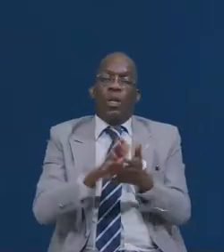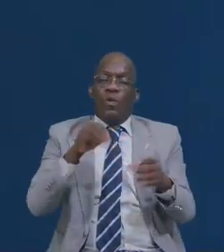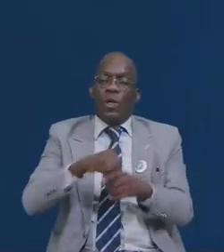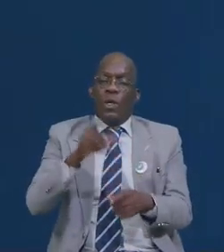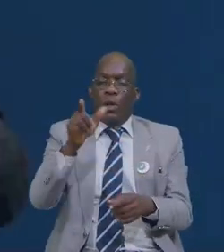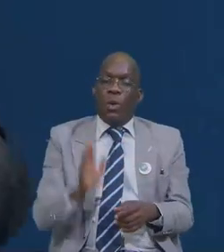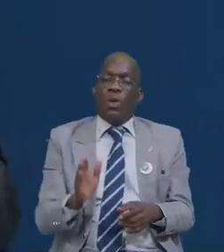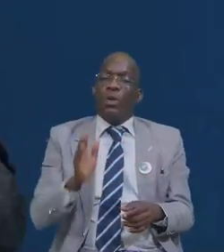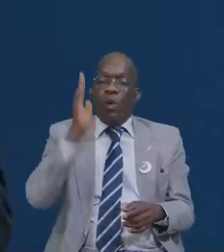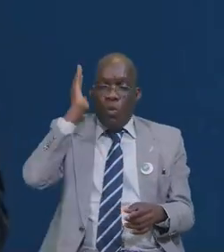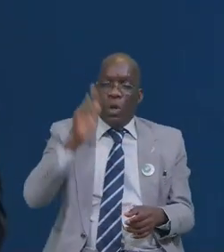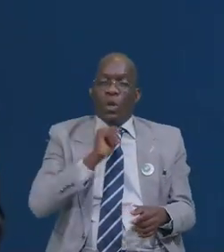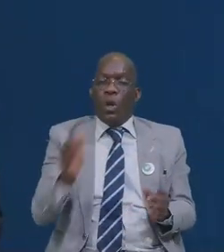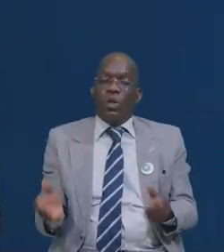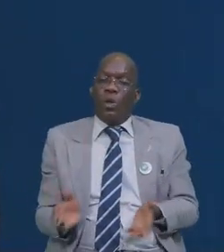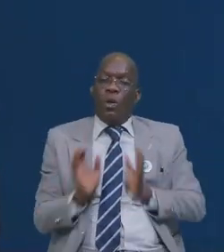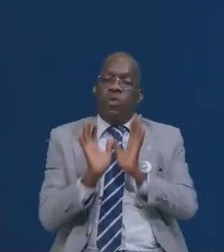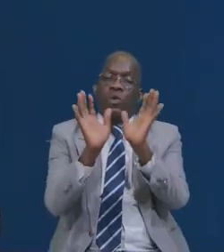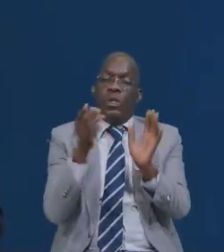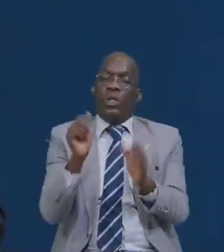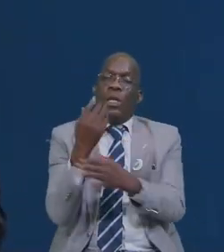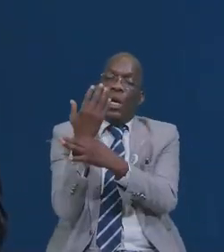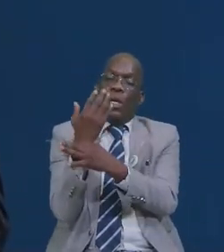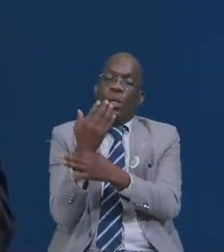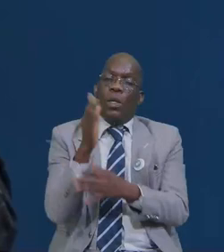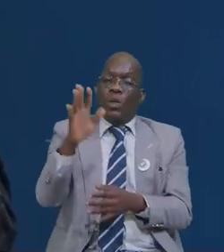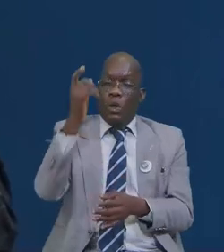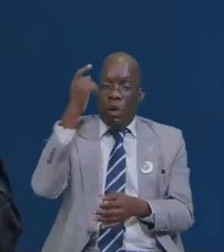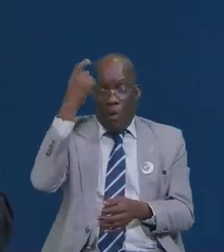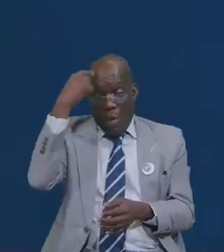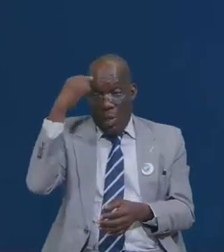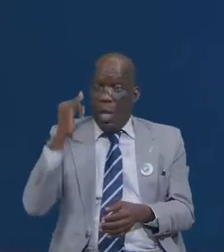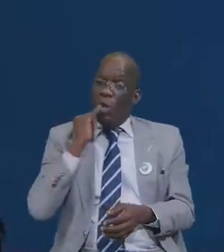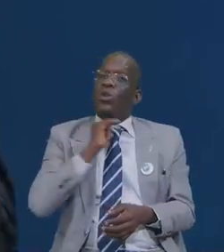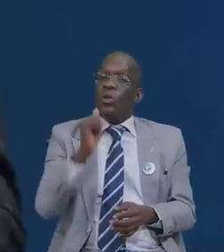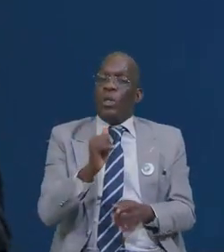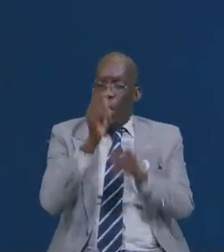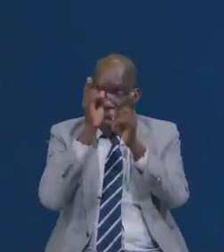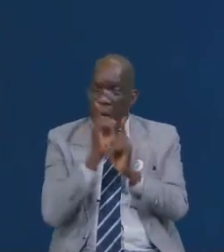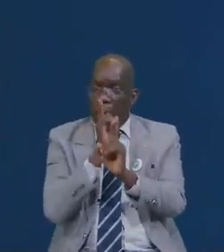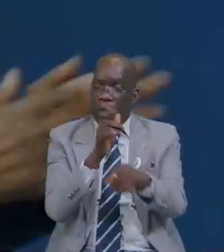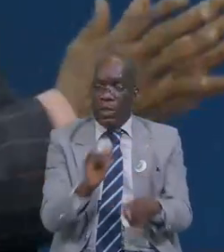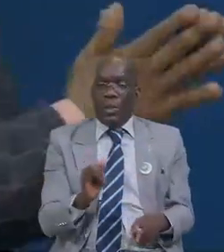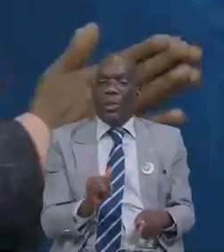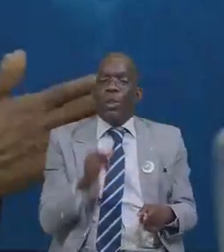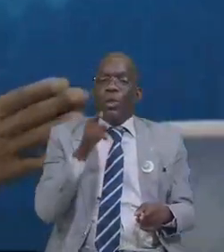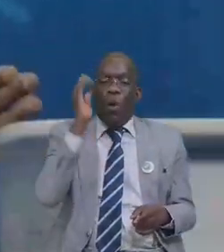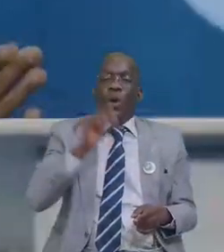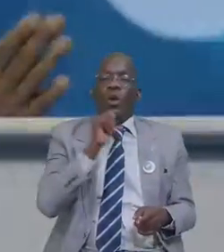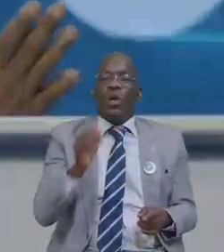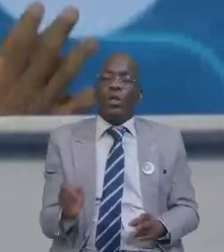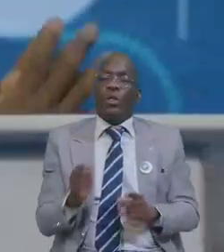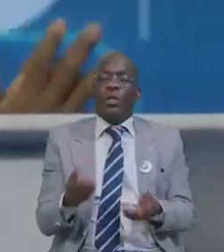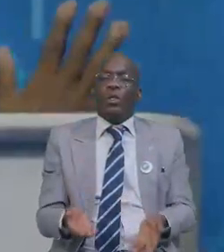fait pas lever cette main, si ton esprit ne répond pas, tu ne vas pas lever ta main.